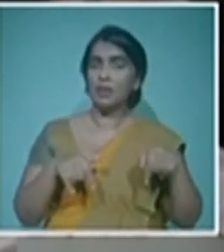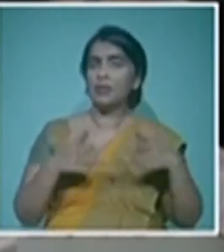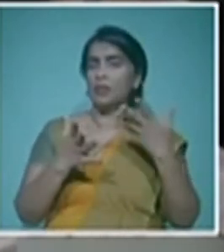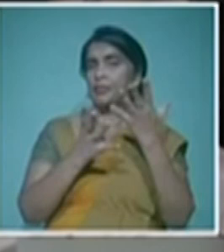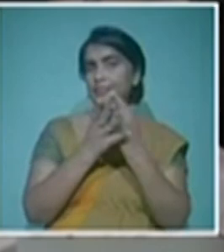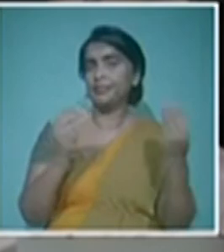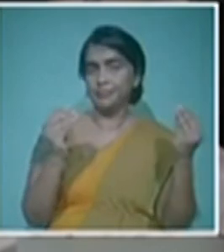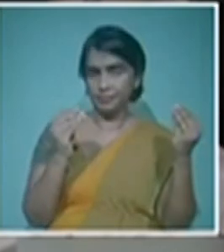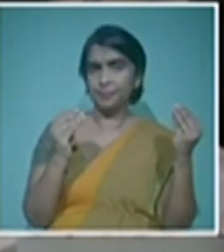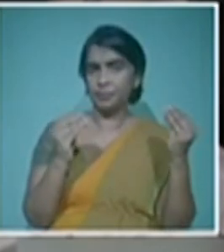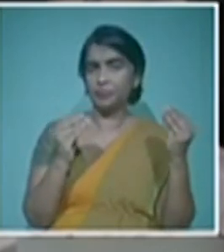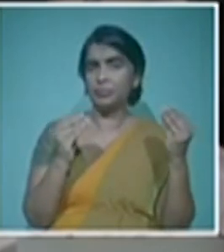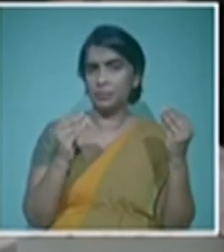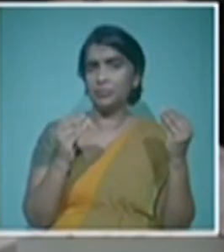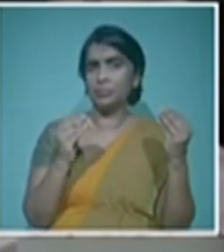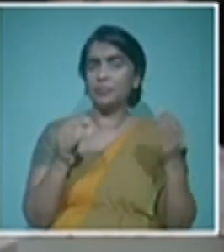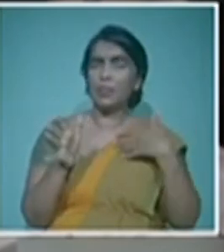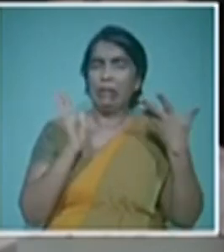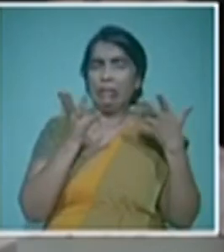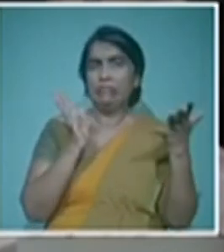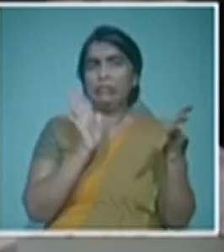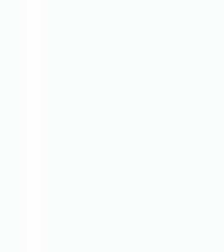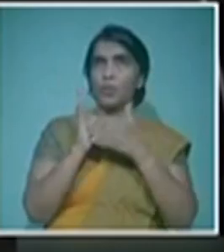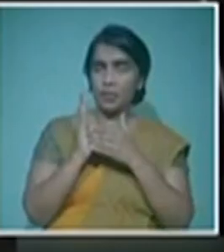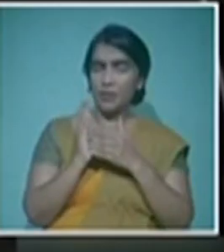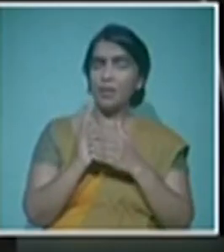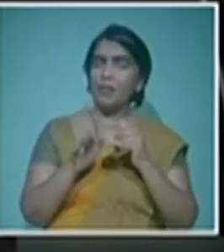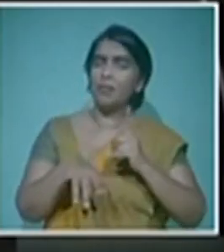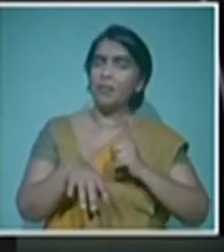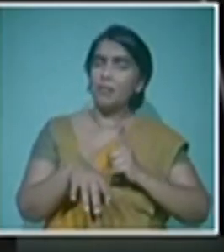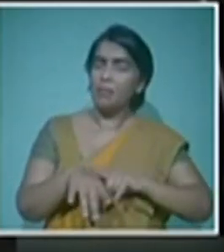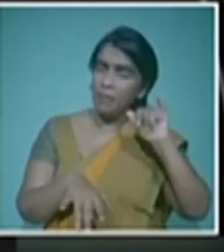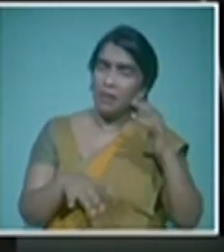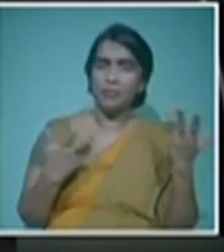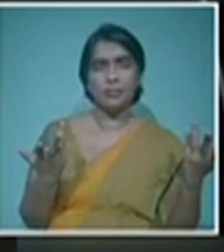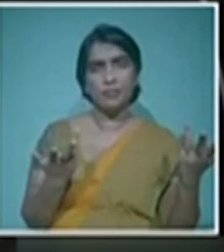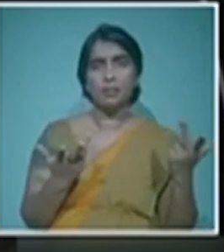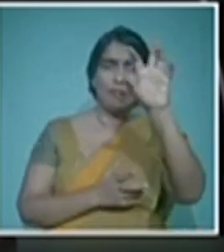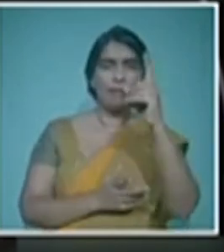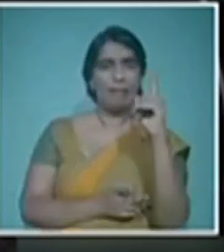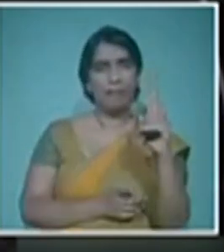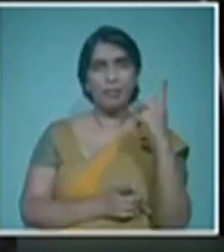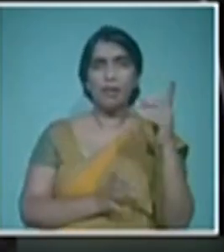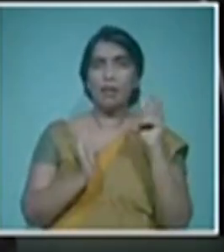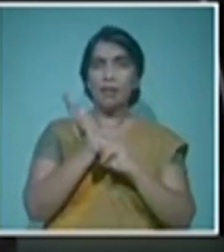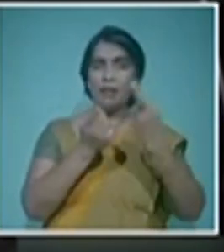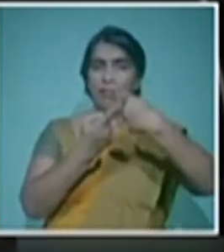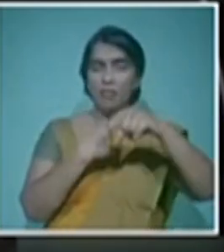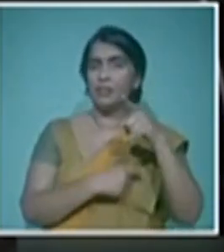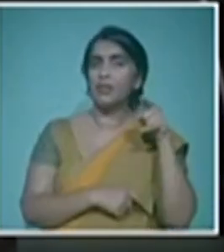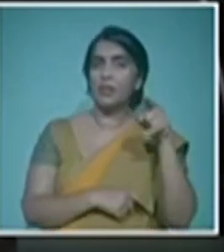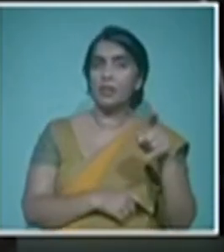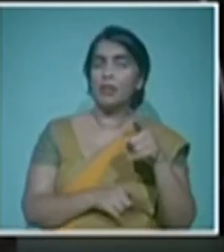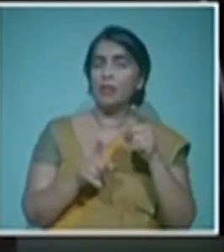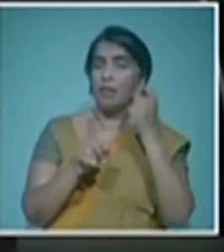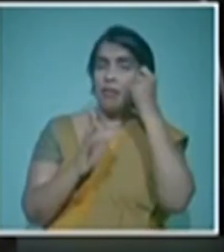කර මේකත් අපි එක සමතයකට පත් කරන තත්වයක තියෙන්නේ. අවාසනාවකට හෝ මේ කිසියම් රටක් ඒ ණය ප්‍රතිව්‍යුහ ගතකරණයට